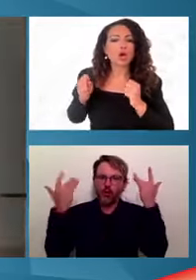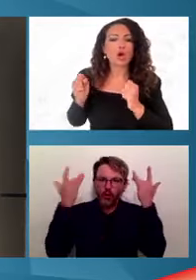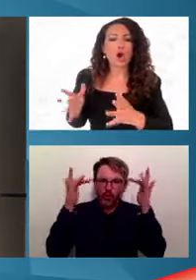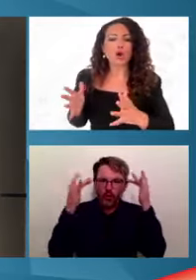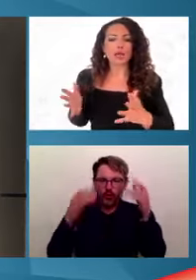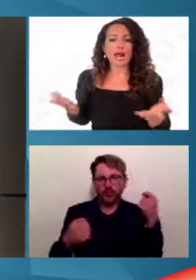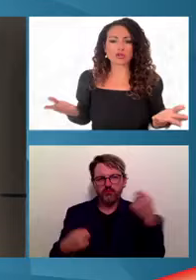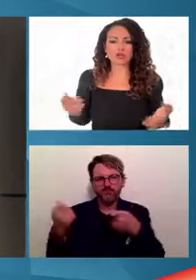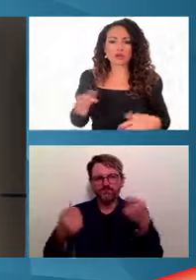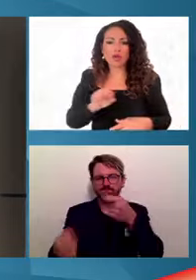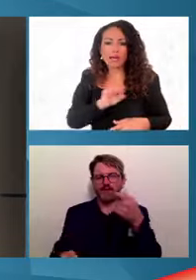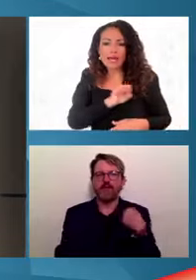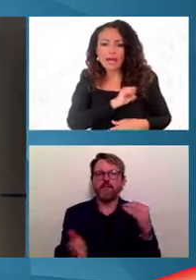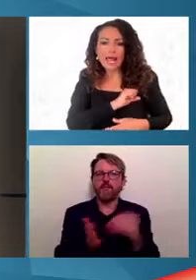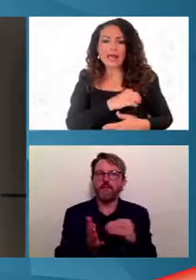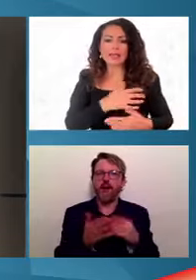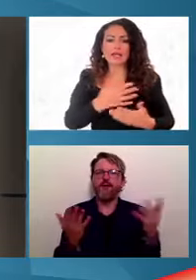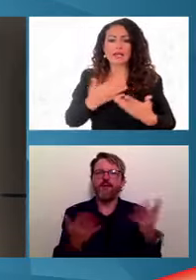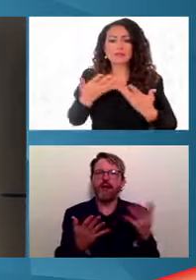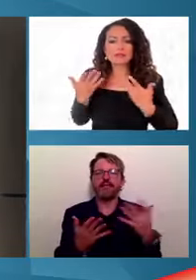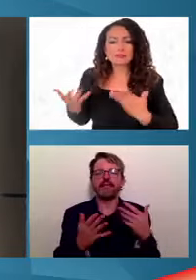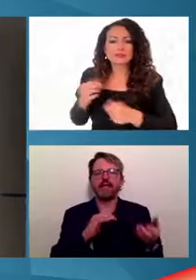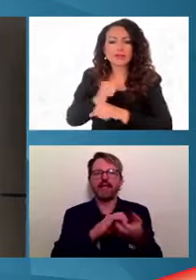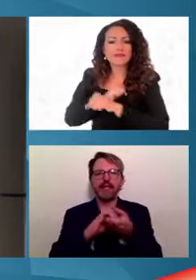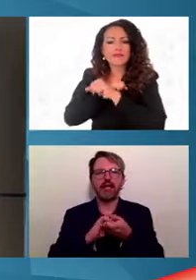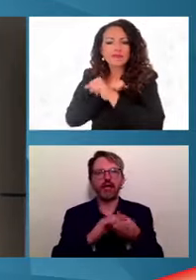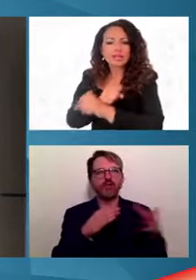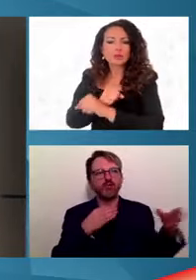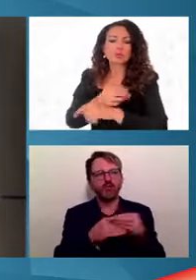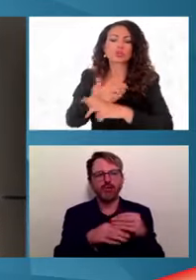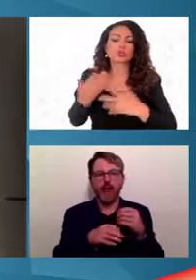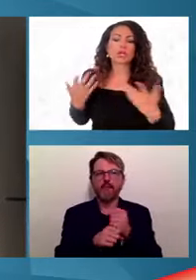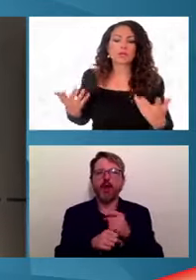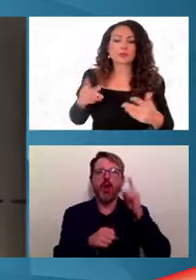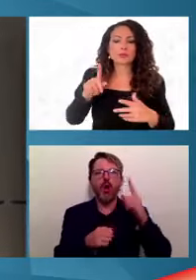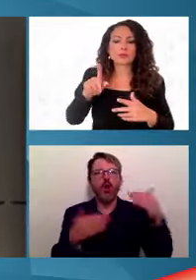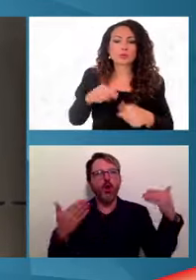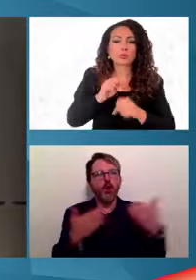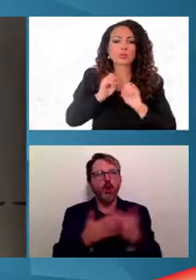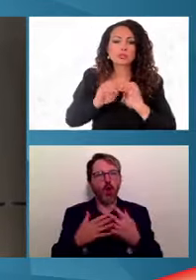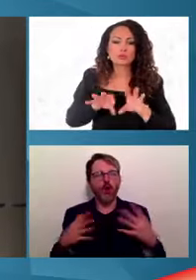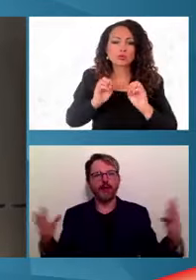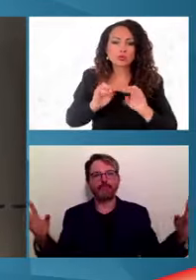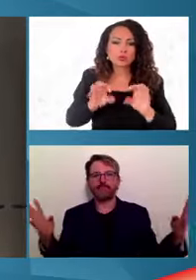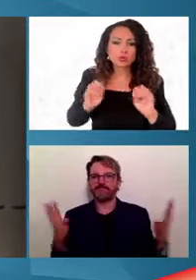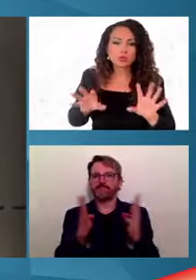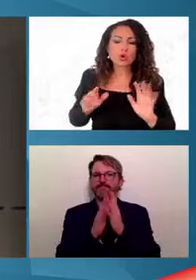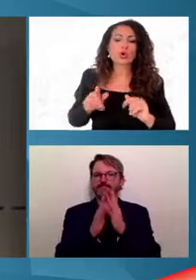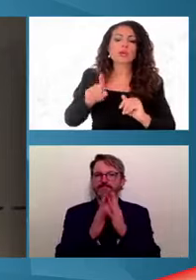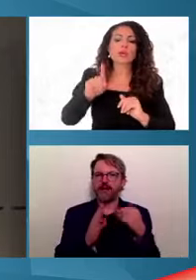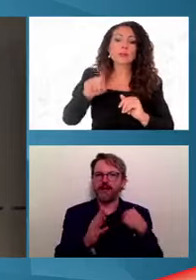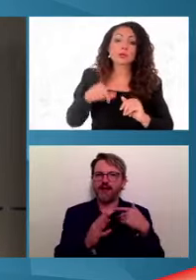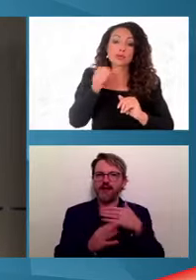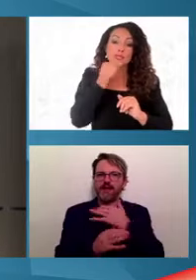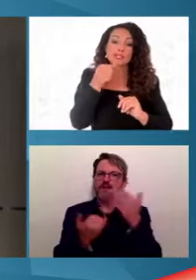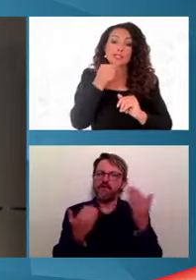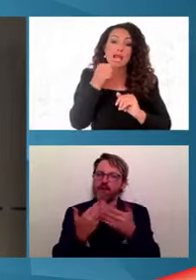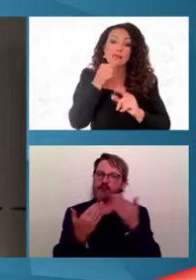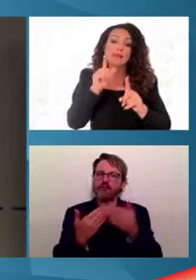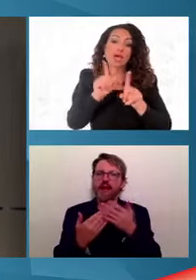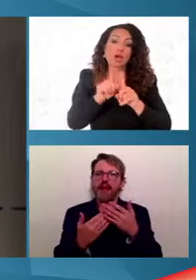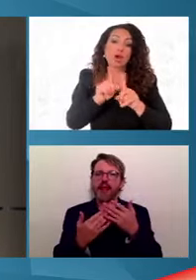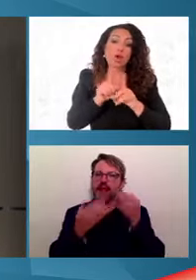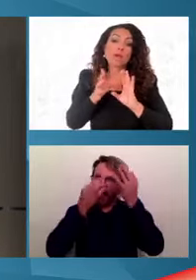braucht etwas, was Gesellschaft zusammenhält, auch neu zusammenführt. Gott sei Dank haben wir Bereiche wie das Ehrenamt auch mit